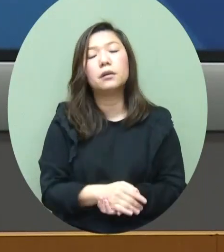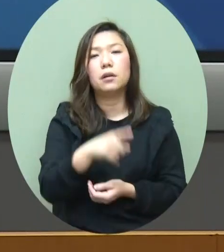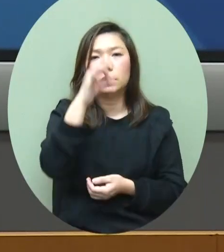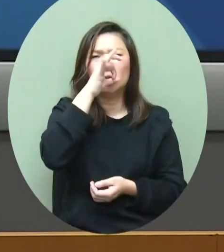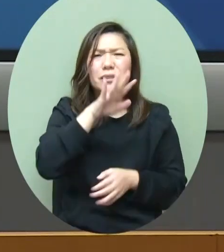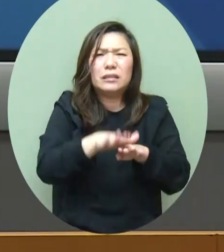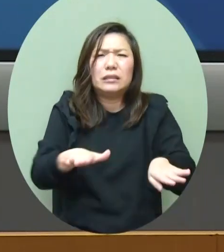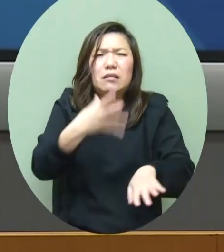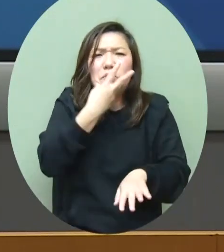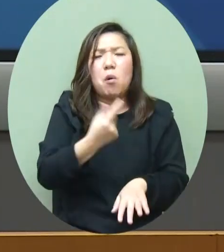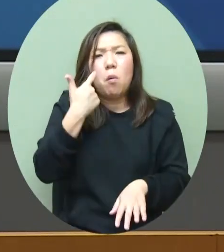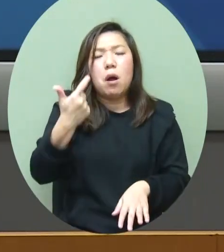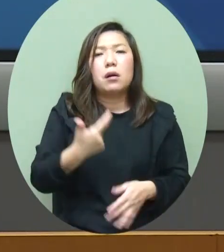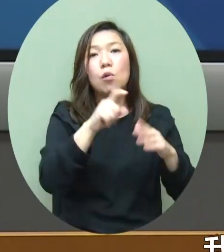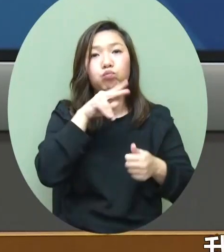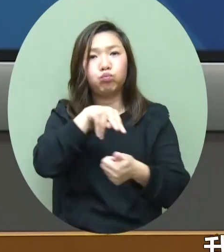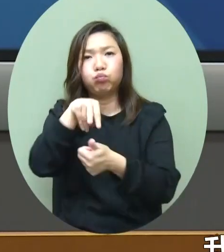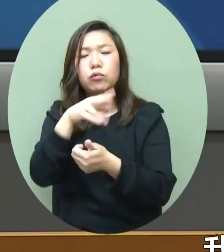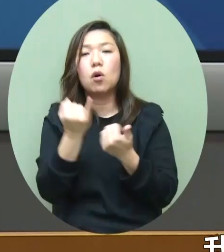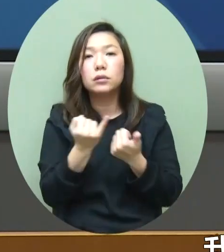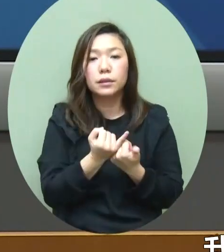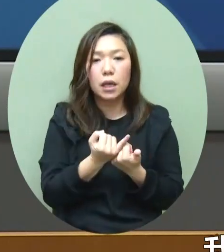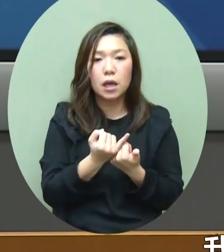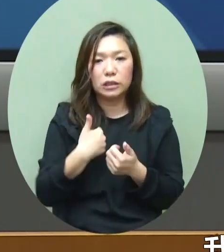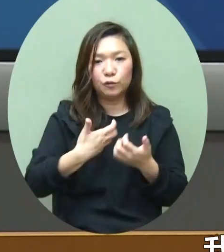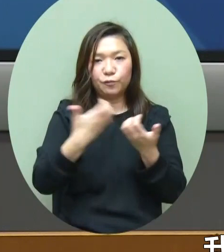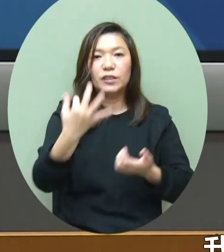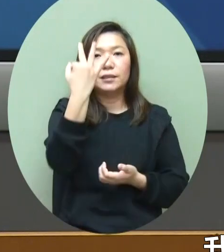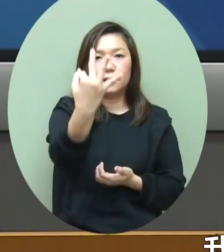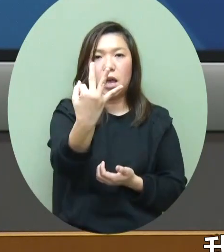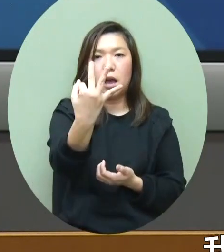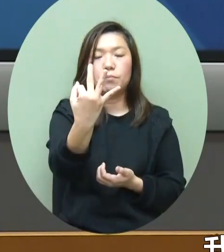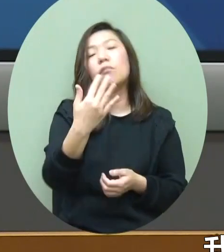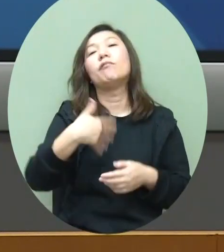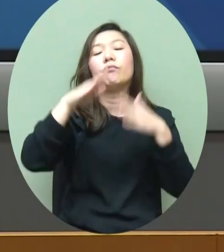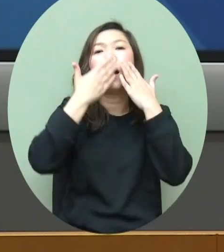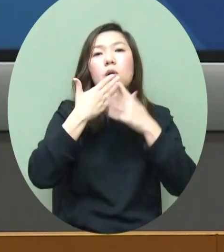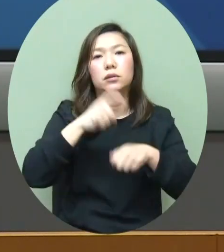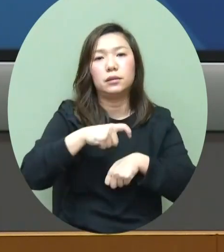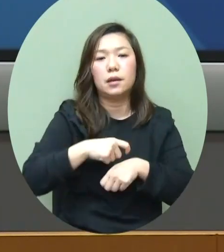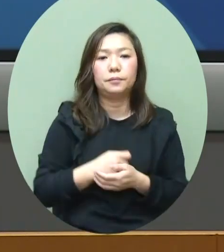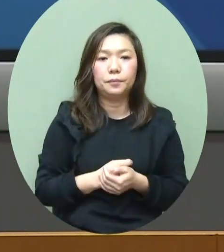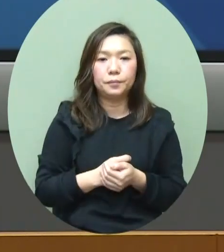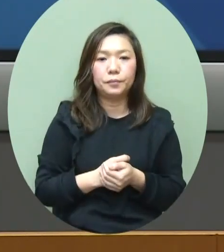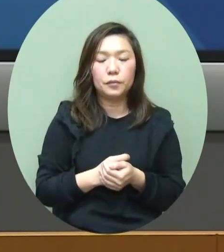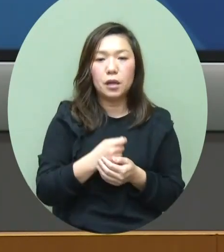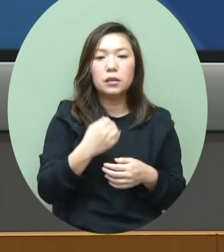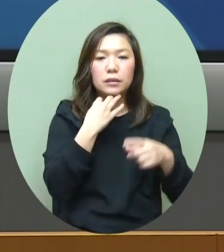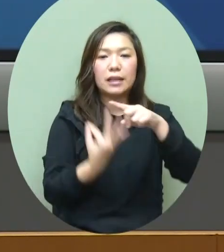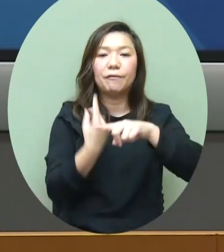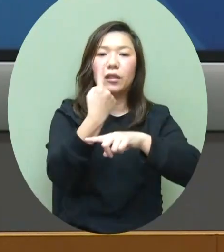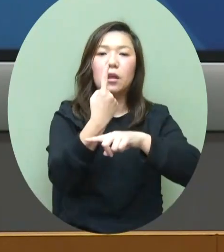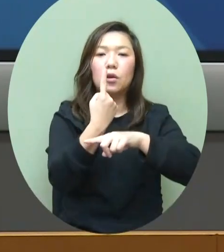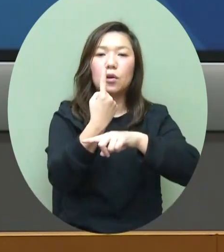生年紀小，喺長假期之後咧，我哋係會分三個階段恢復面授課堂。三分之一嘅同學，即係